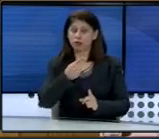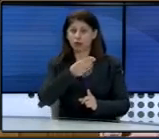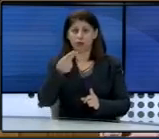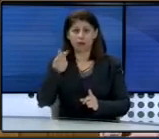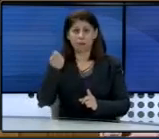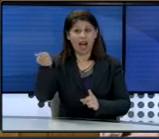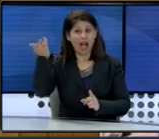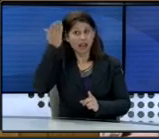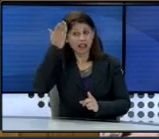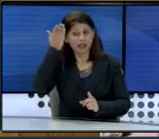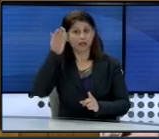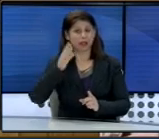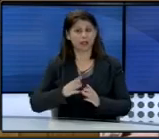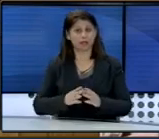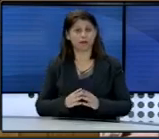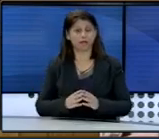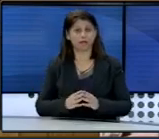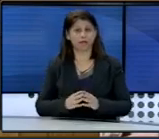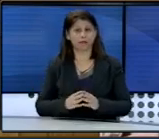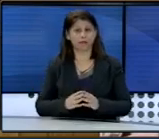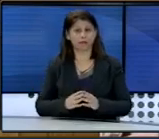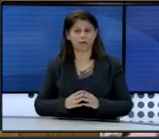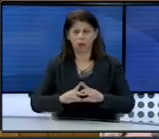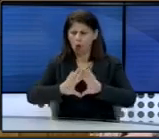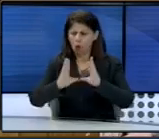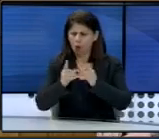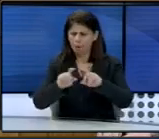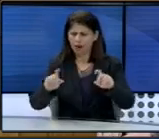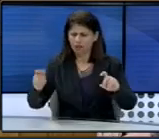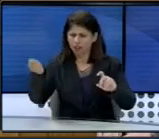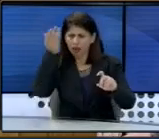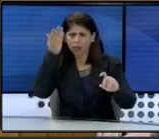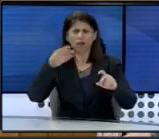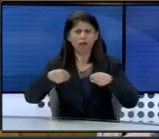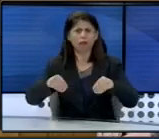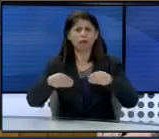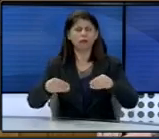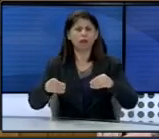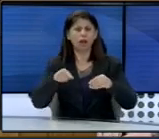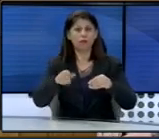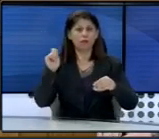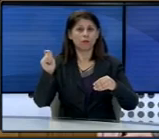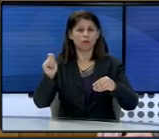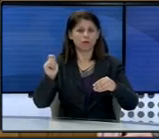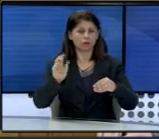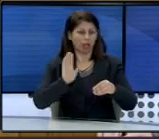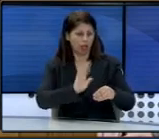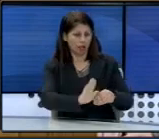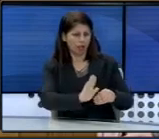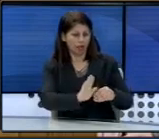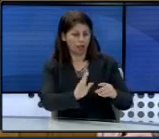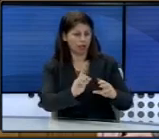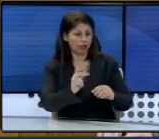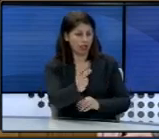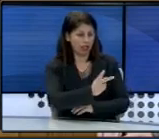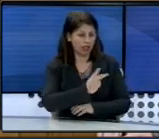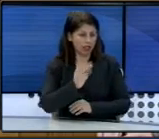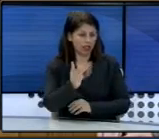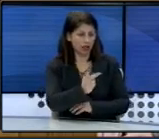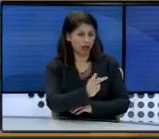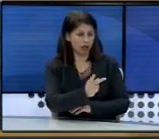ακρίβειας, επιμένοντας σε μια πολιτική η οποία αφήνει απροστάτευτη την ελληνική κοινωνία σήμερα